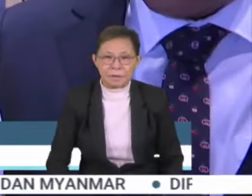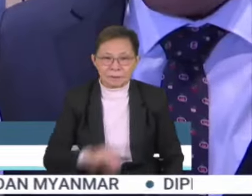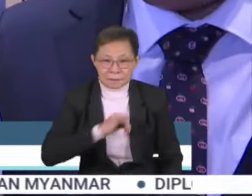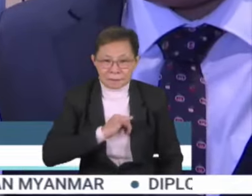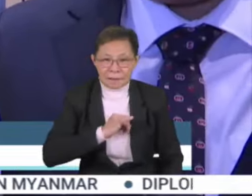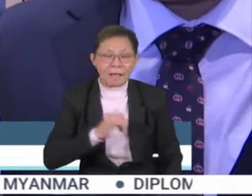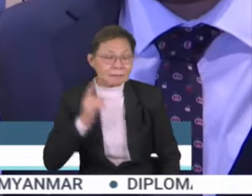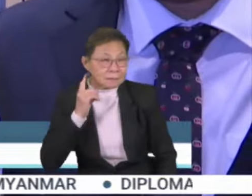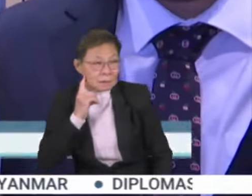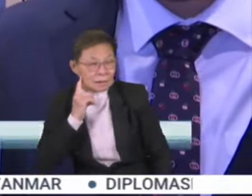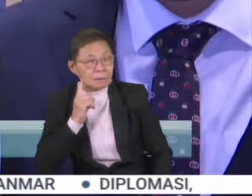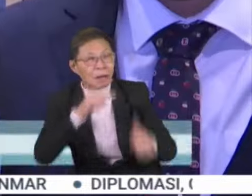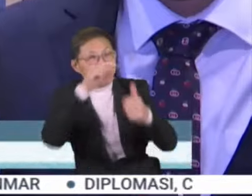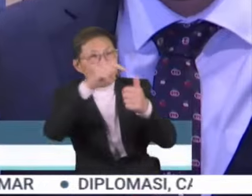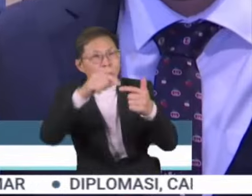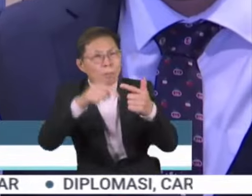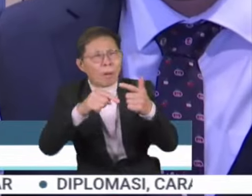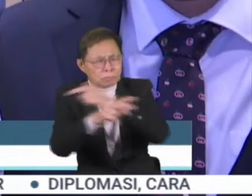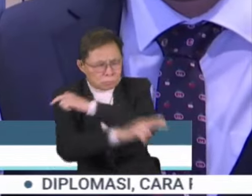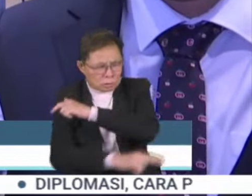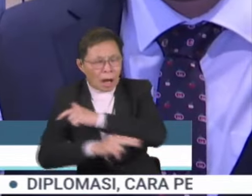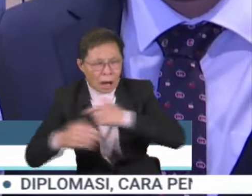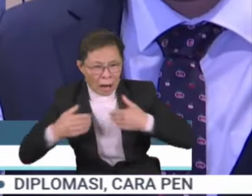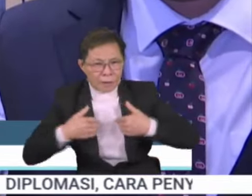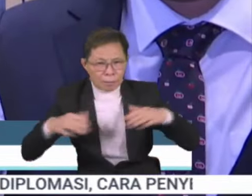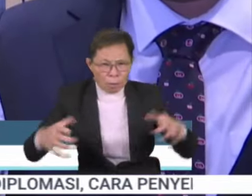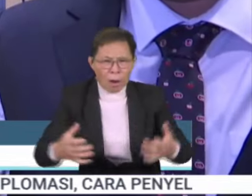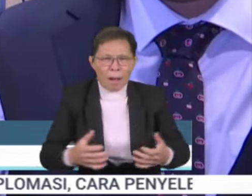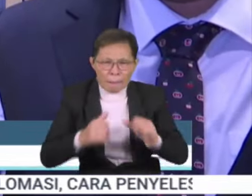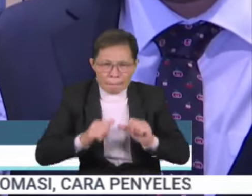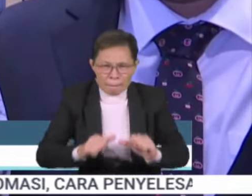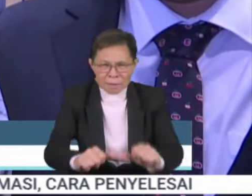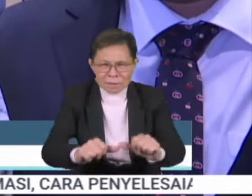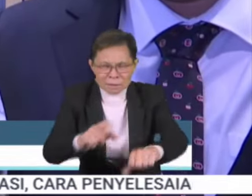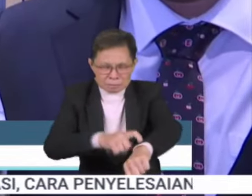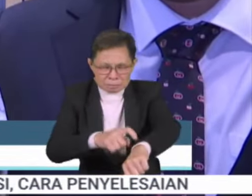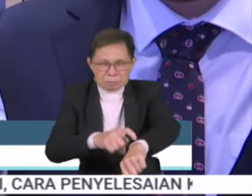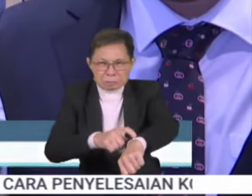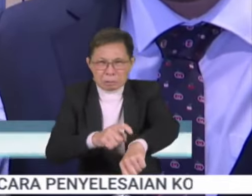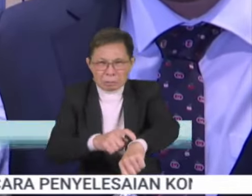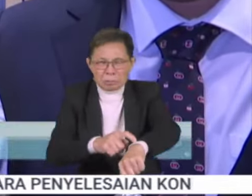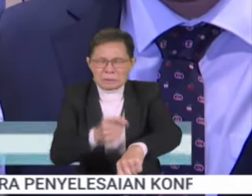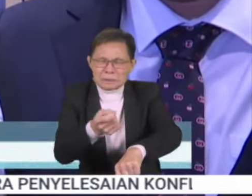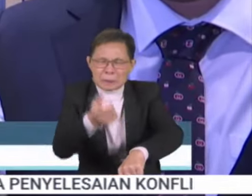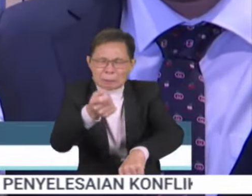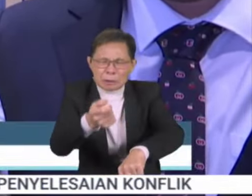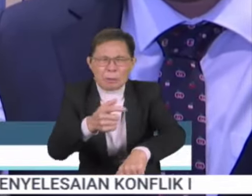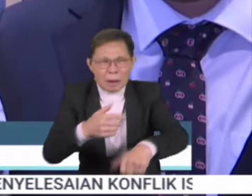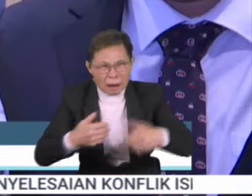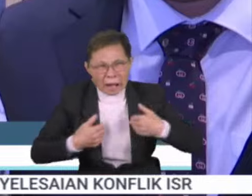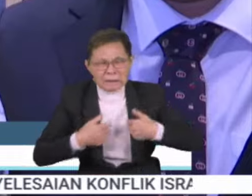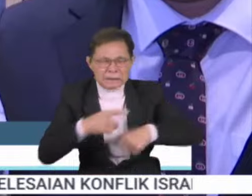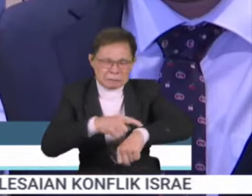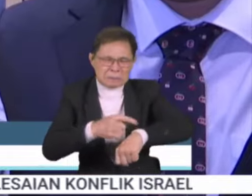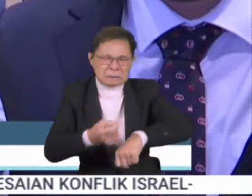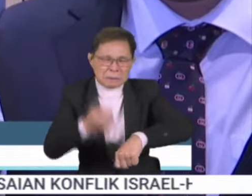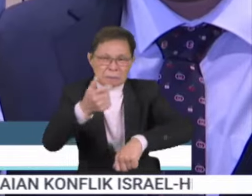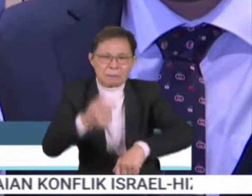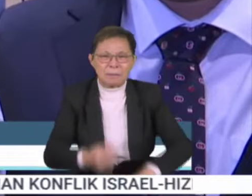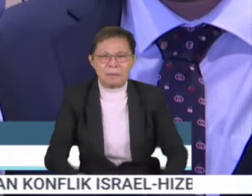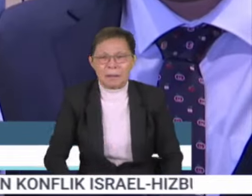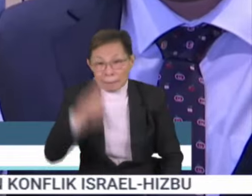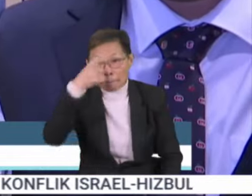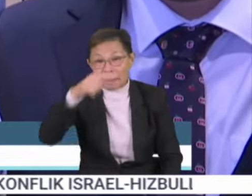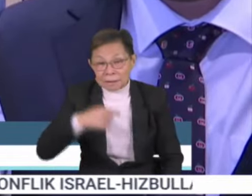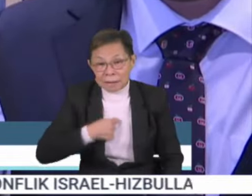Saya ada dengar beberapa negeri tapi ada yang dilaksanakan tetapi masih di dalam tempoh yang sekejap kalau ada pun. Tetapi